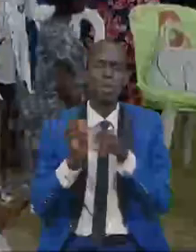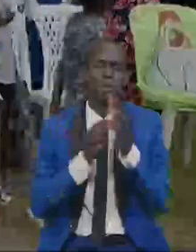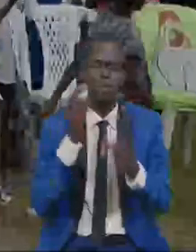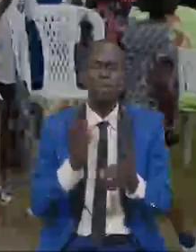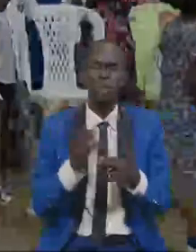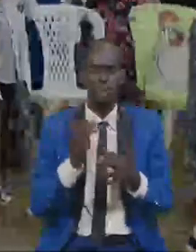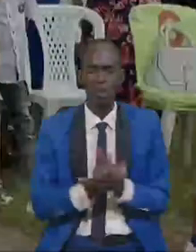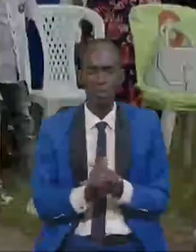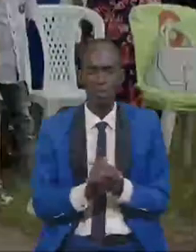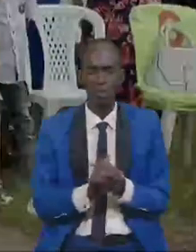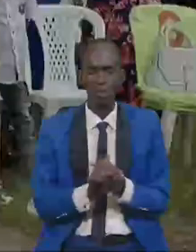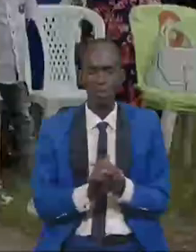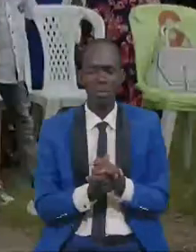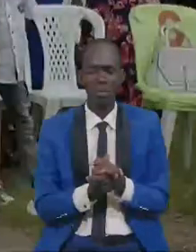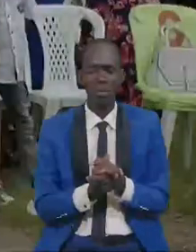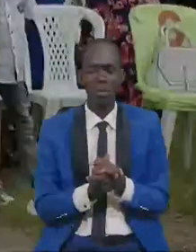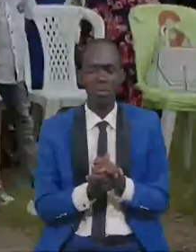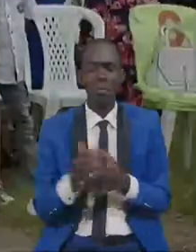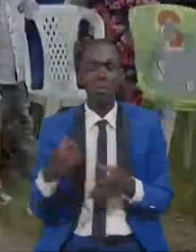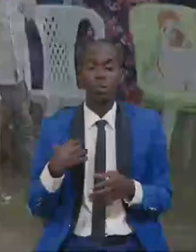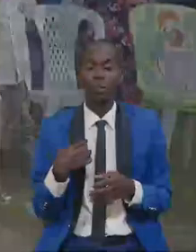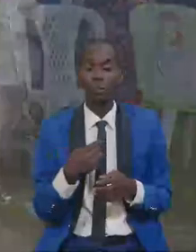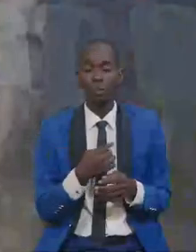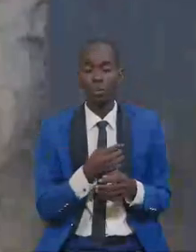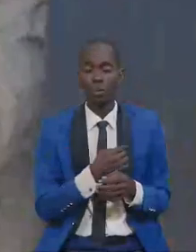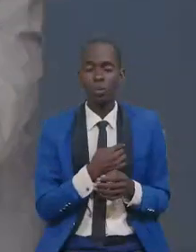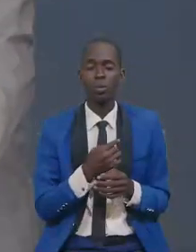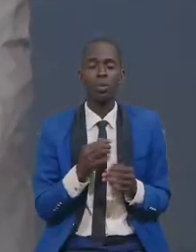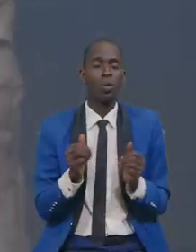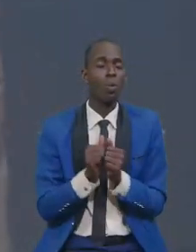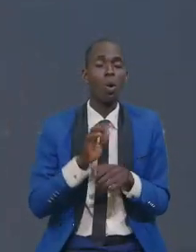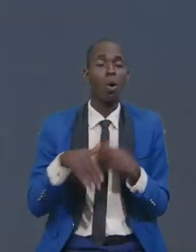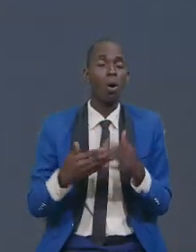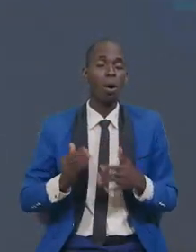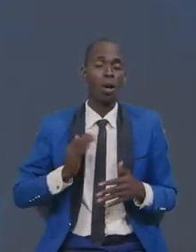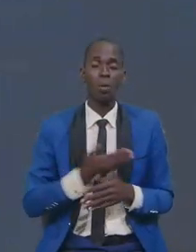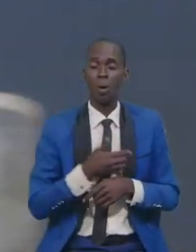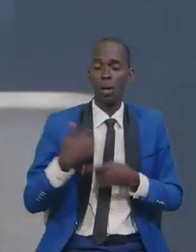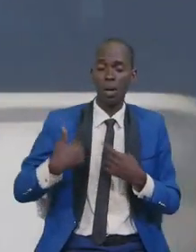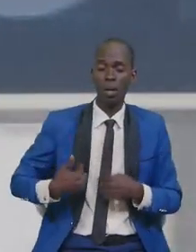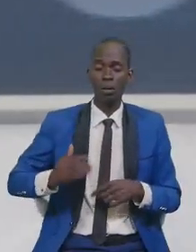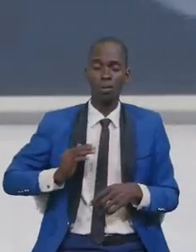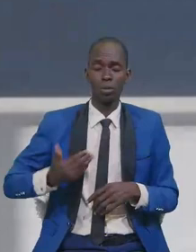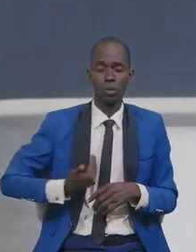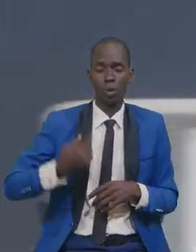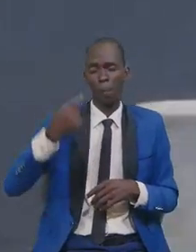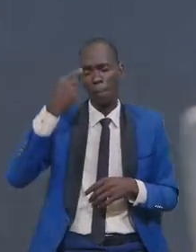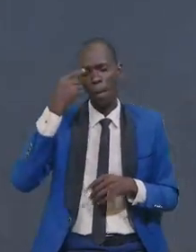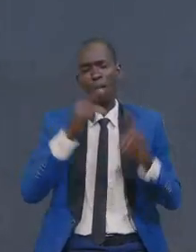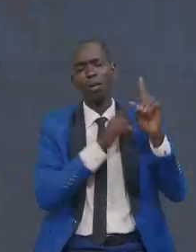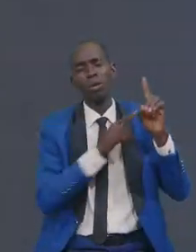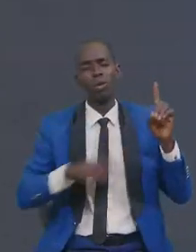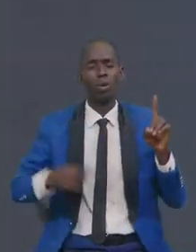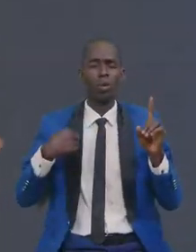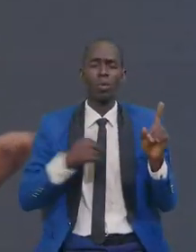de Jésus, de tout notre cœur, de toute notre âme, de toute notre pensée. Seigneur,